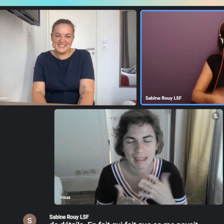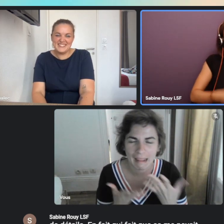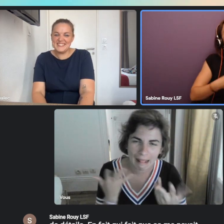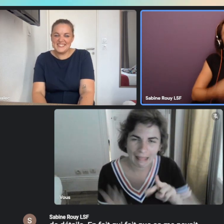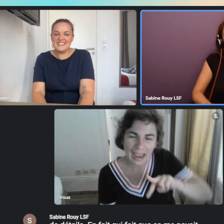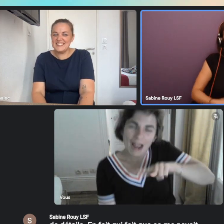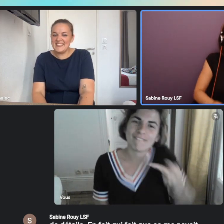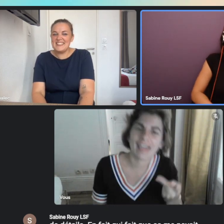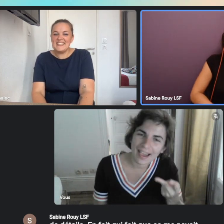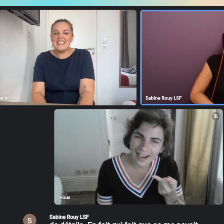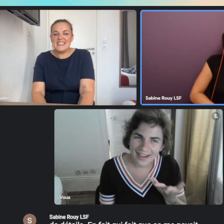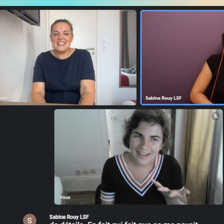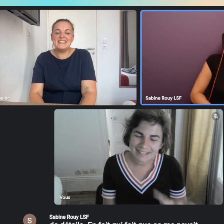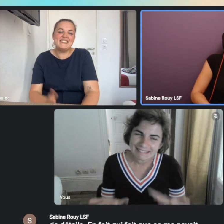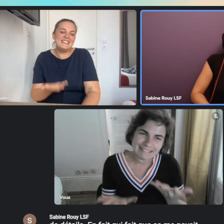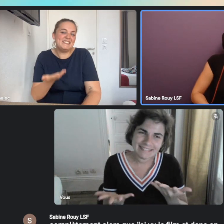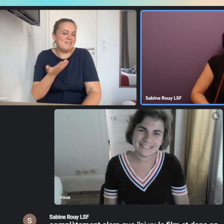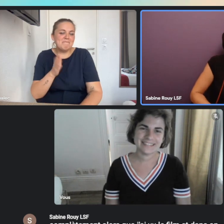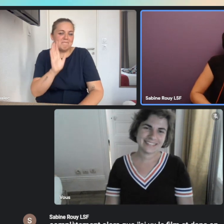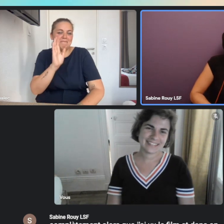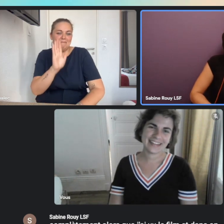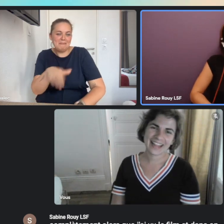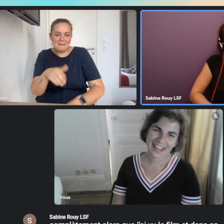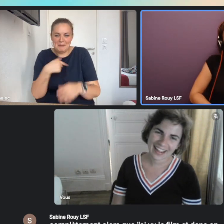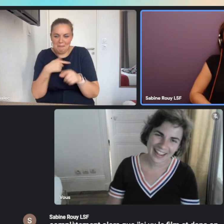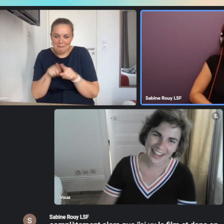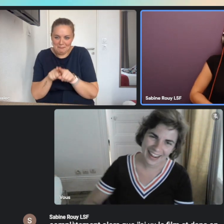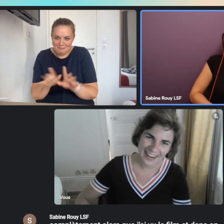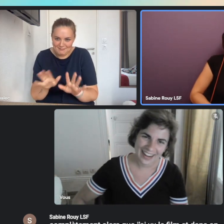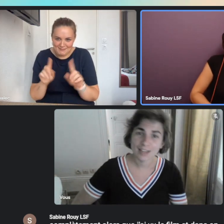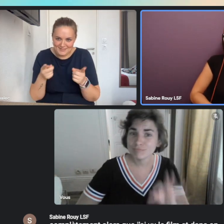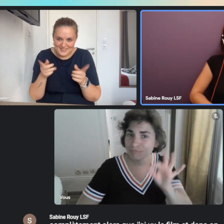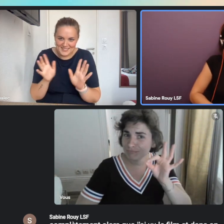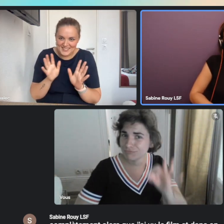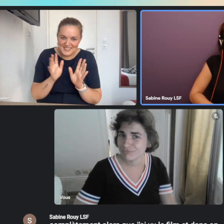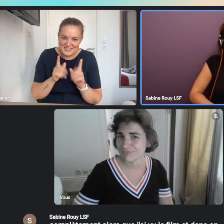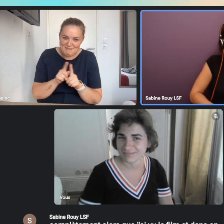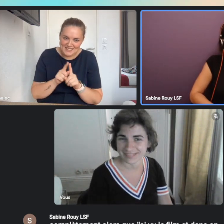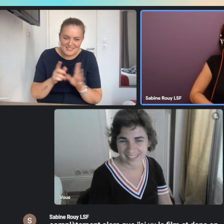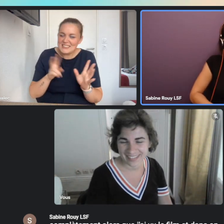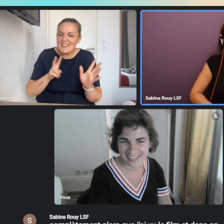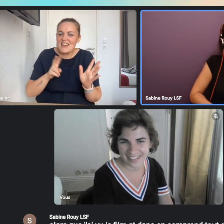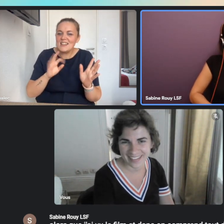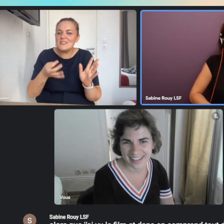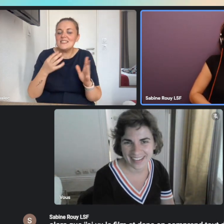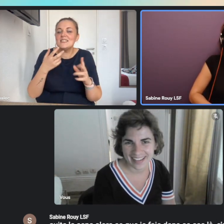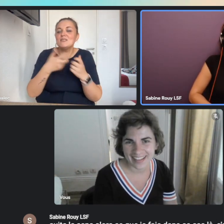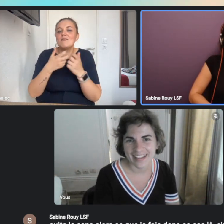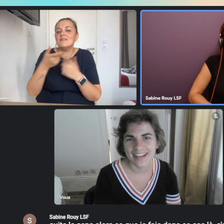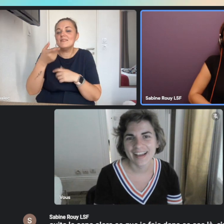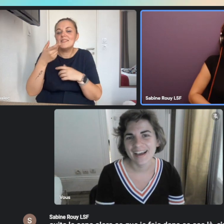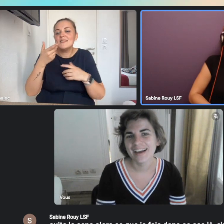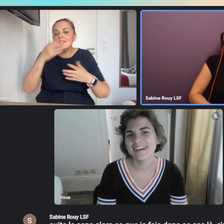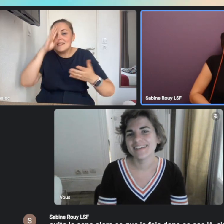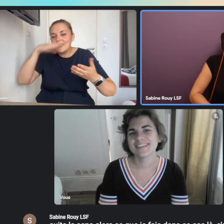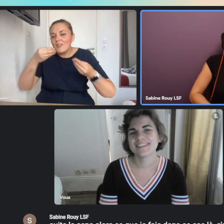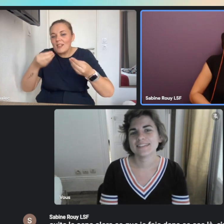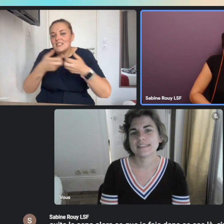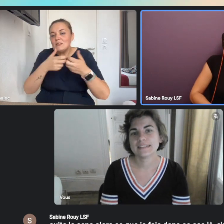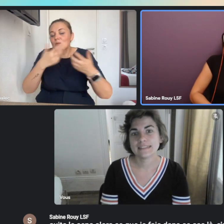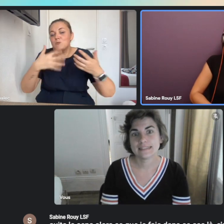et du coup je peux faire le lien entre les 2. Mais alors l'inverse, alors mais attends, t'inquiète pas, moi je fais pareil, hein. C'est vrai que